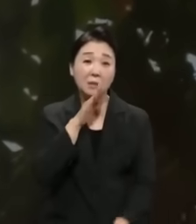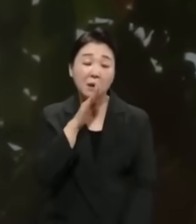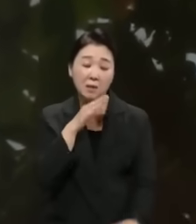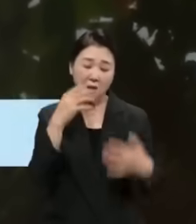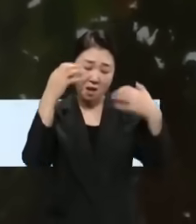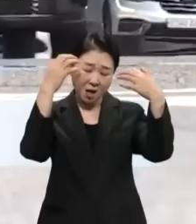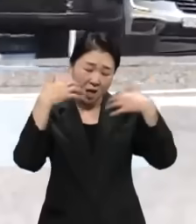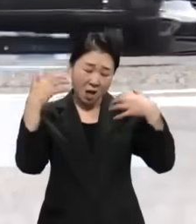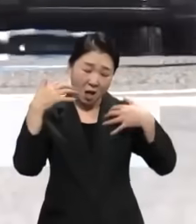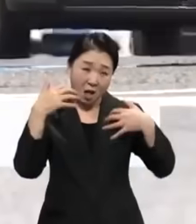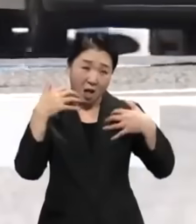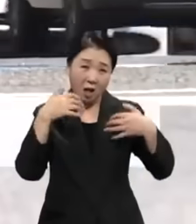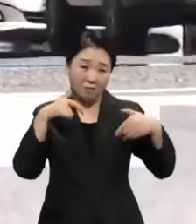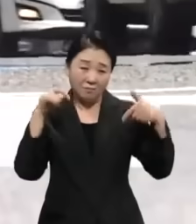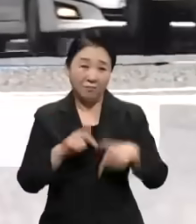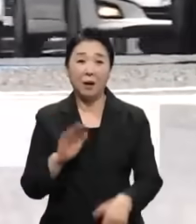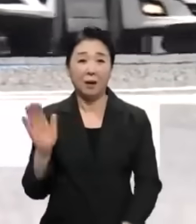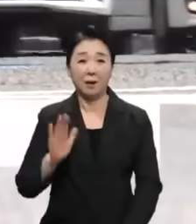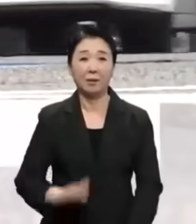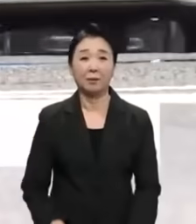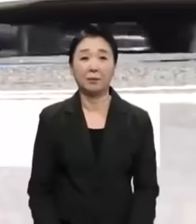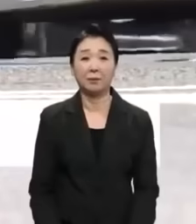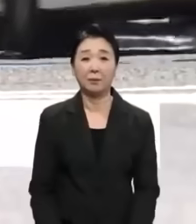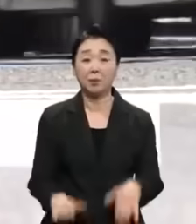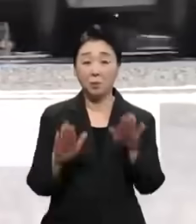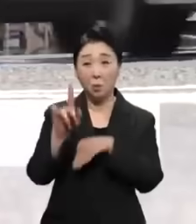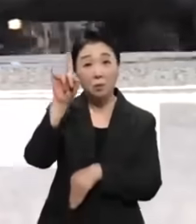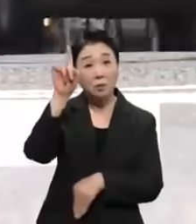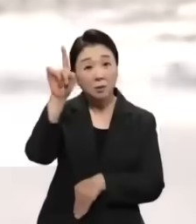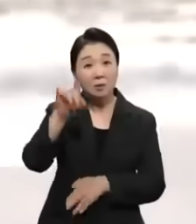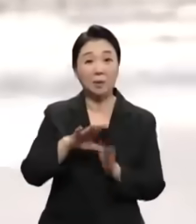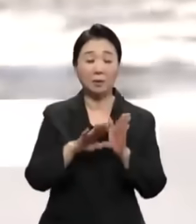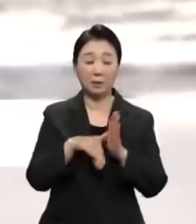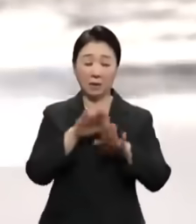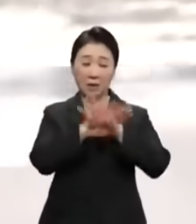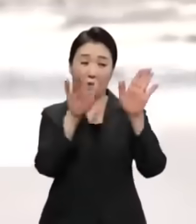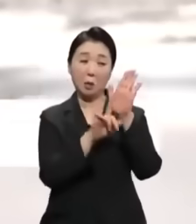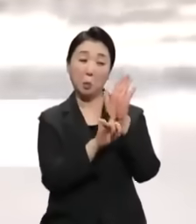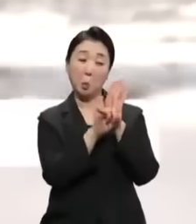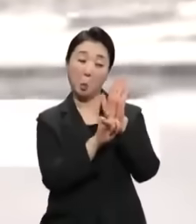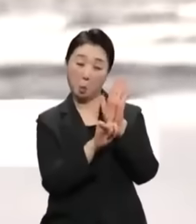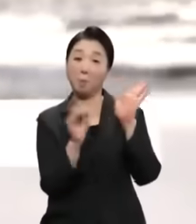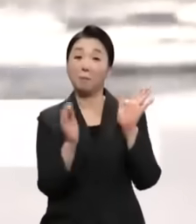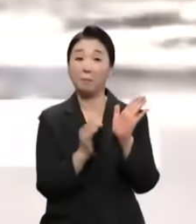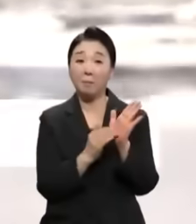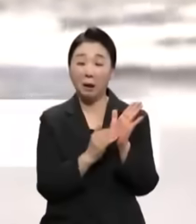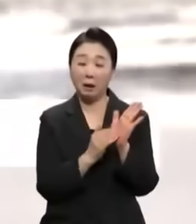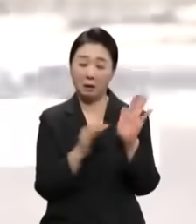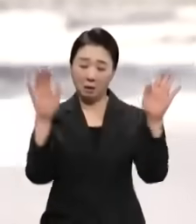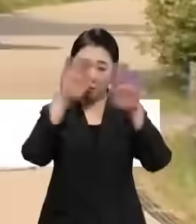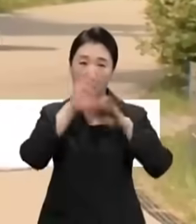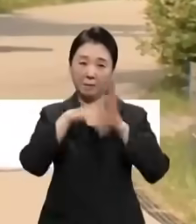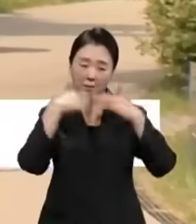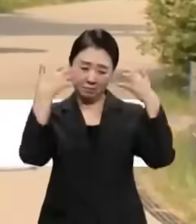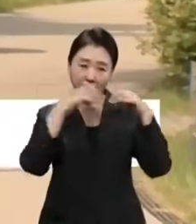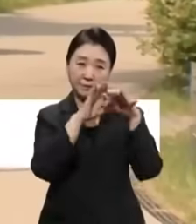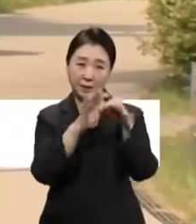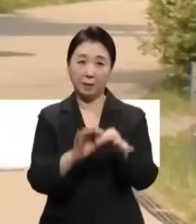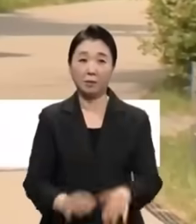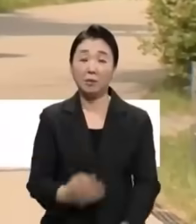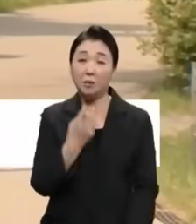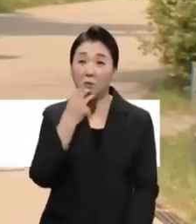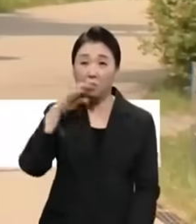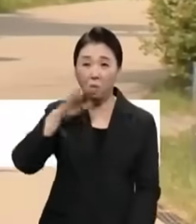기세를 꺾지는 못할 것으로 보입니다. 오늘과 내일 사이 낮 기온만 조금 낮아질 뿐 열대야는 이어집니다.